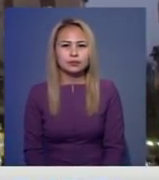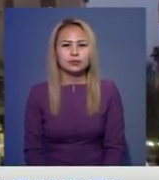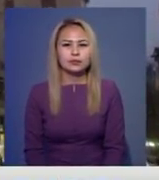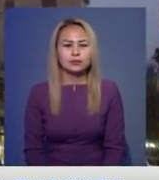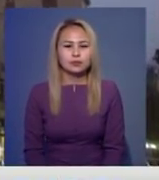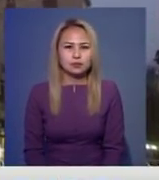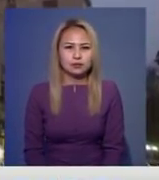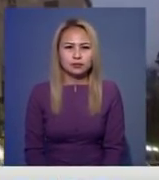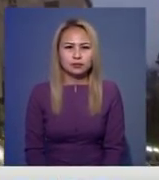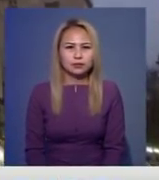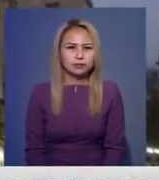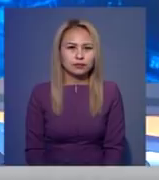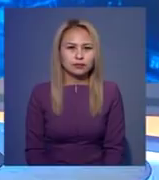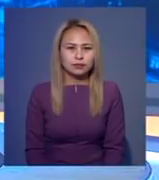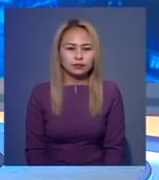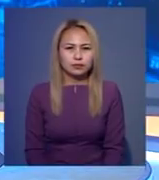24, Иран.